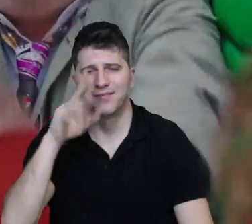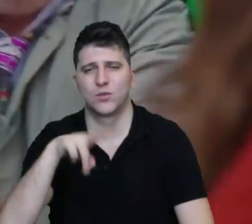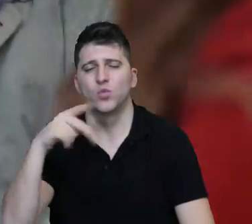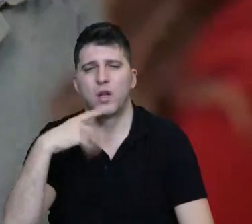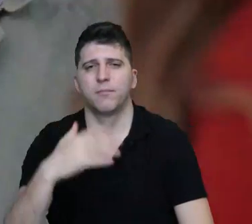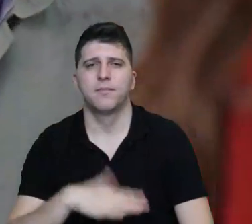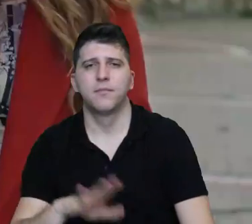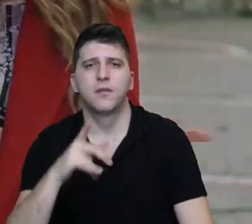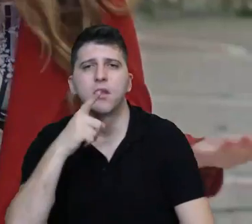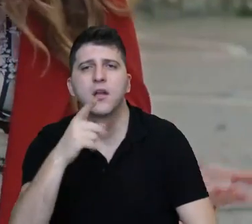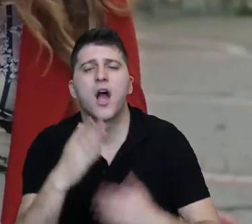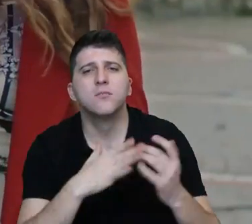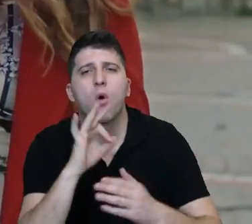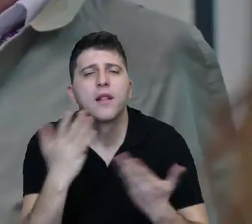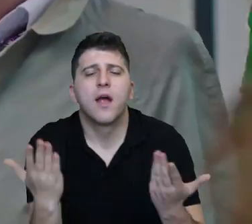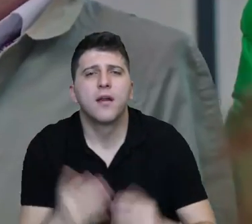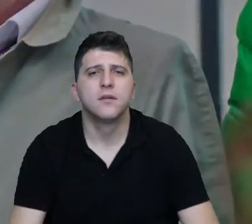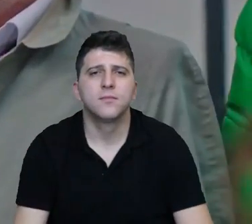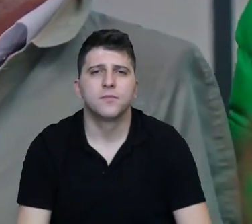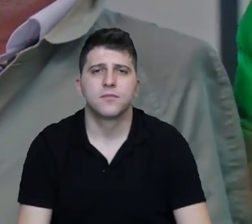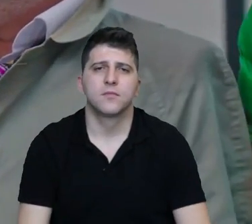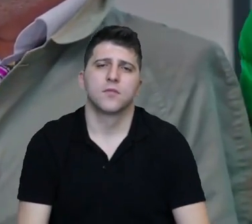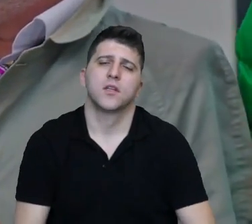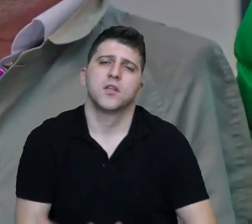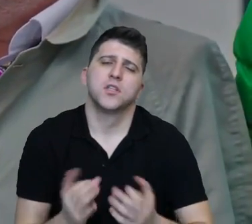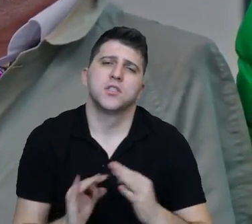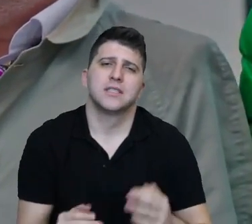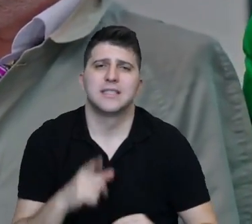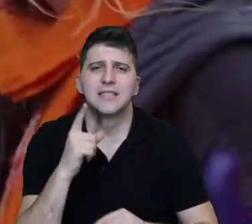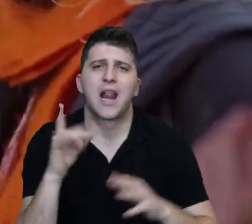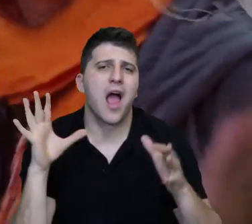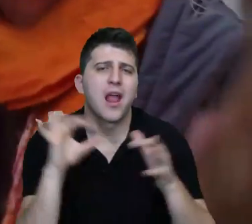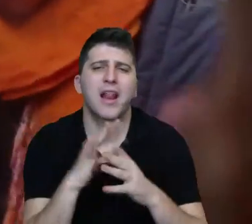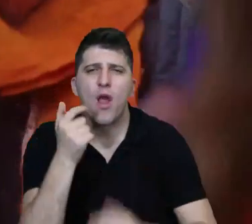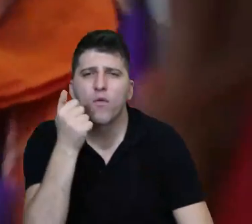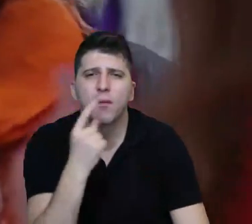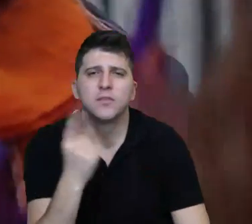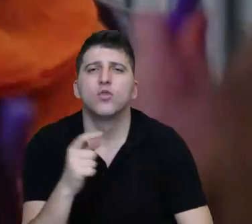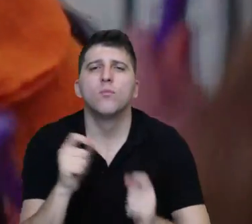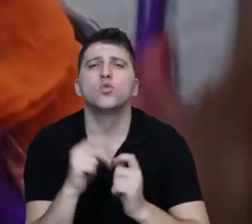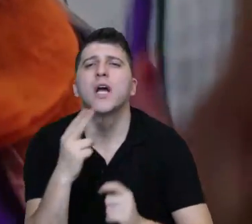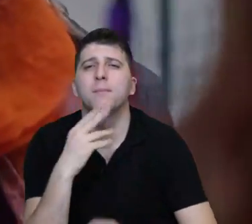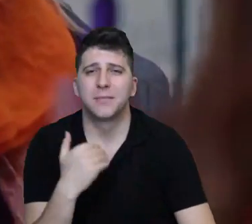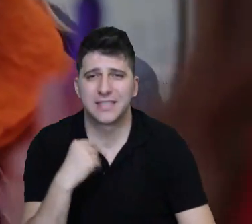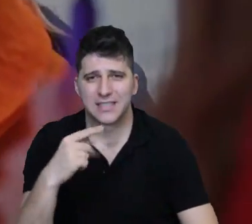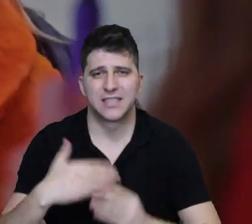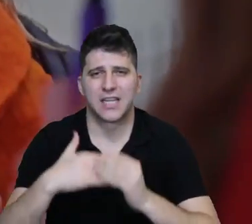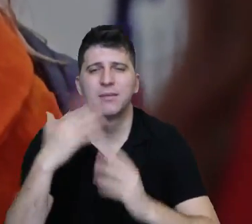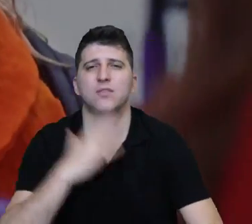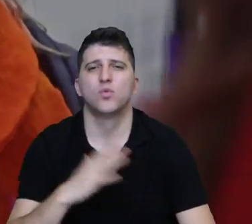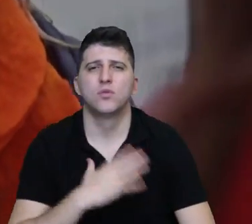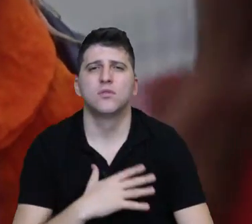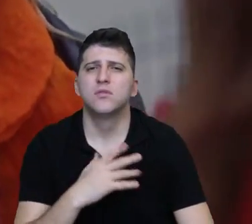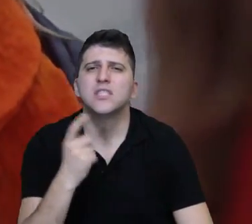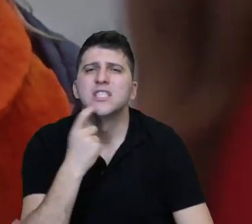Ya sen ne diyorsun ora? Ne? Ya hiç seni alakadar eden en ufak bir... Burcu Hanım, biz de sizinle tanışmak istiyorduk.